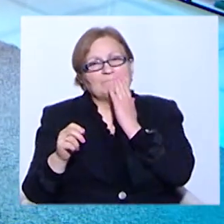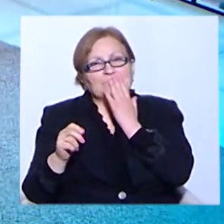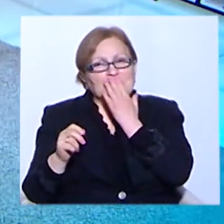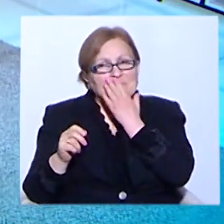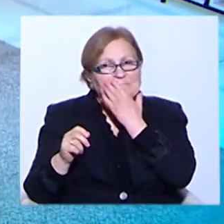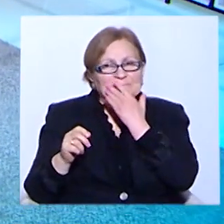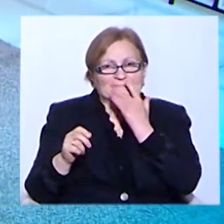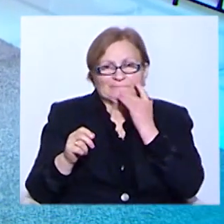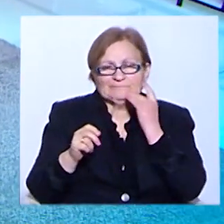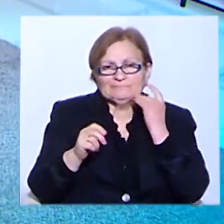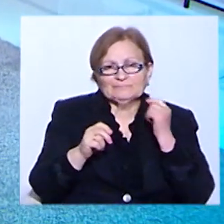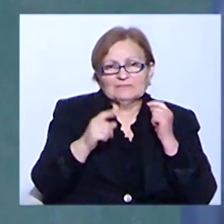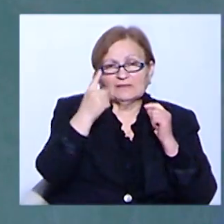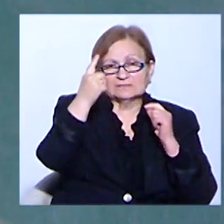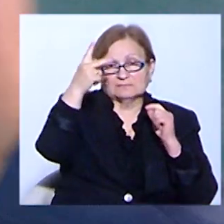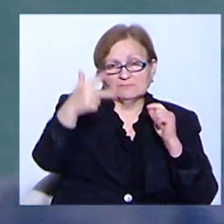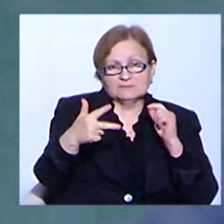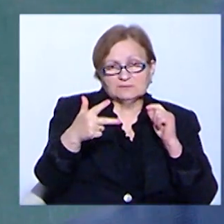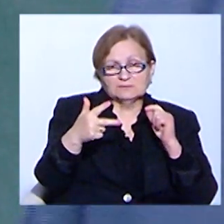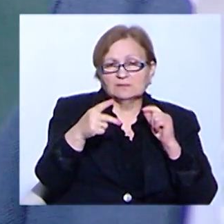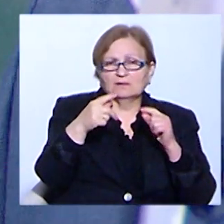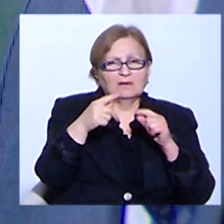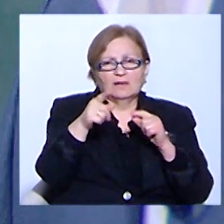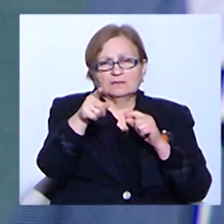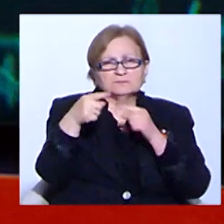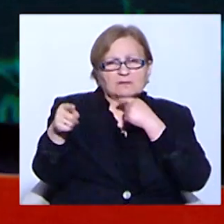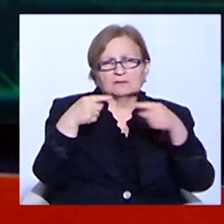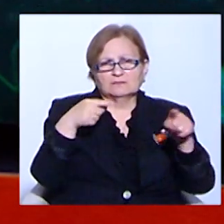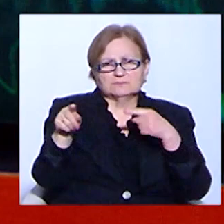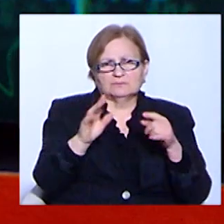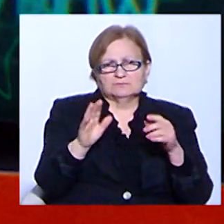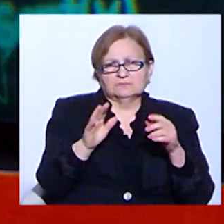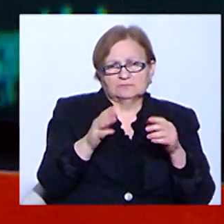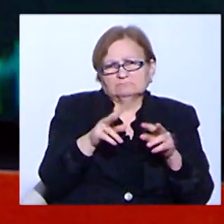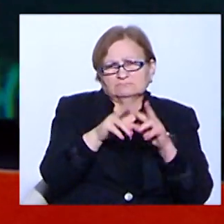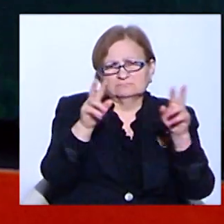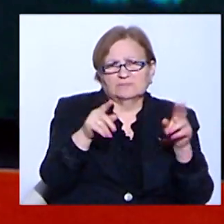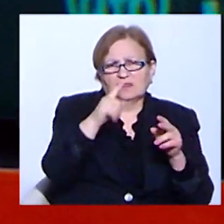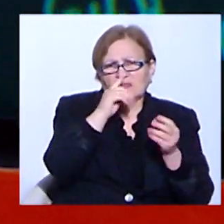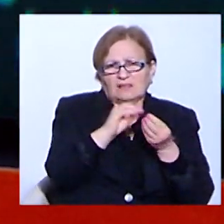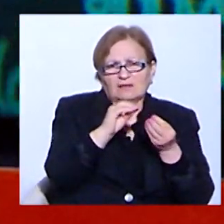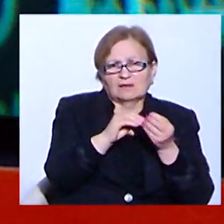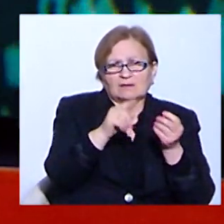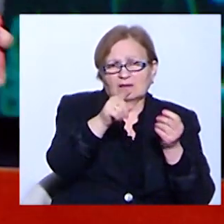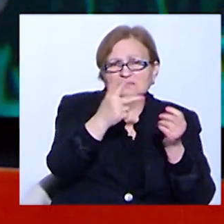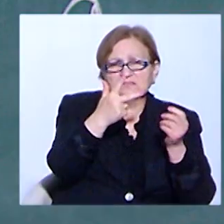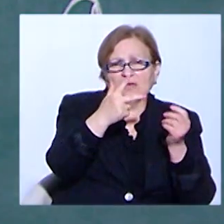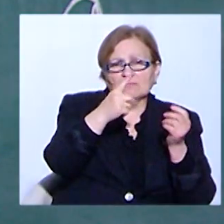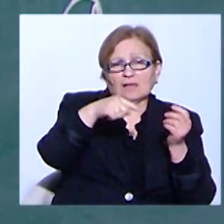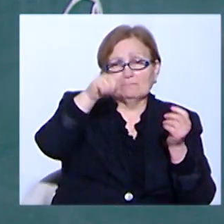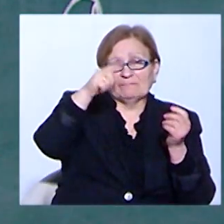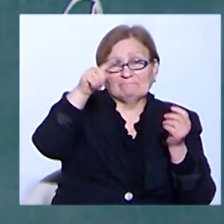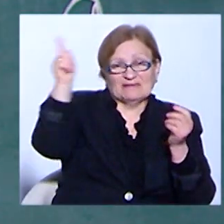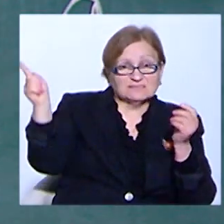3 ხარისხად 1 მესამედი არაფრით არ განსხვავდება 3 ხარისხად მაგალითად ფესვი 2-დან, რომელიც